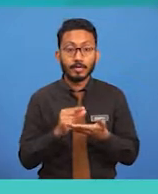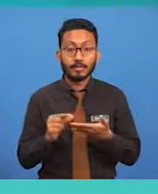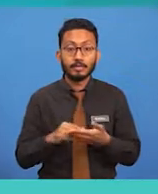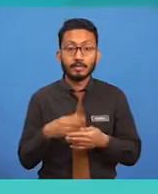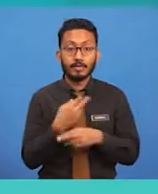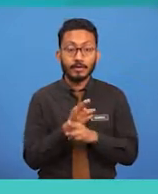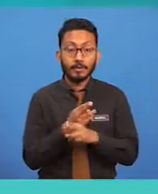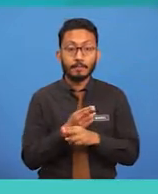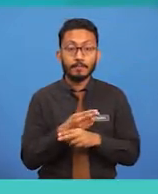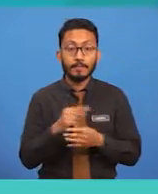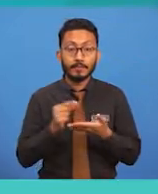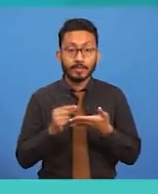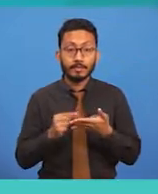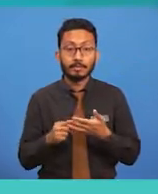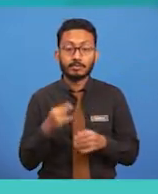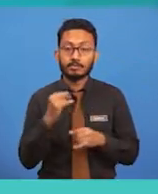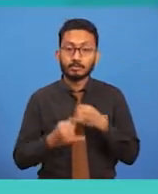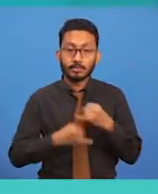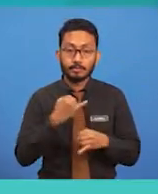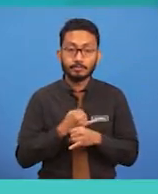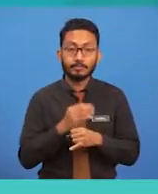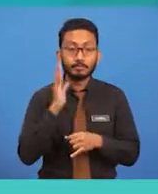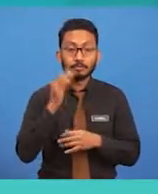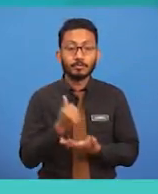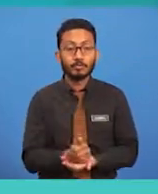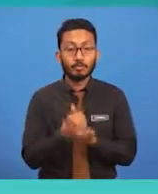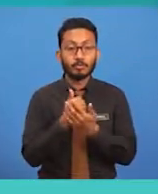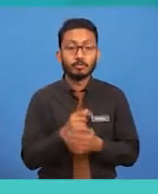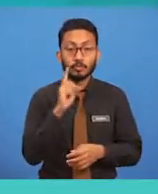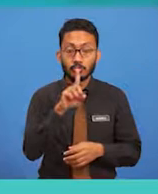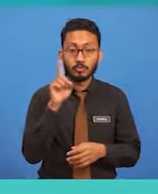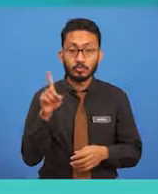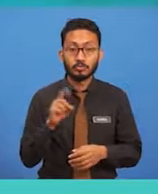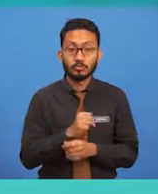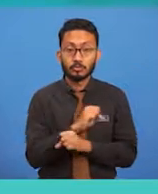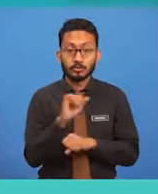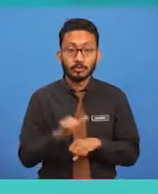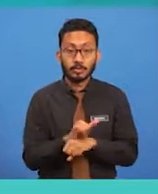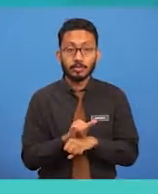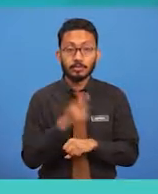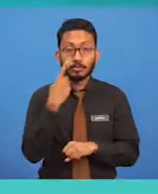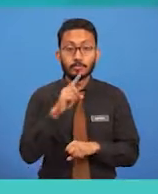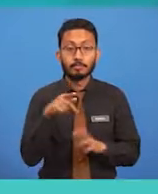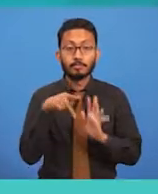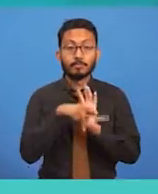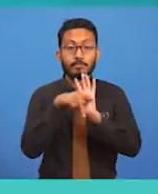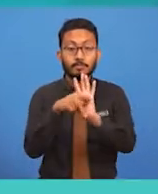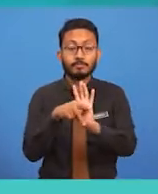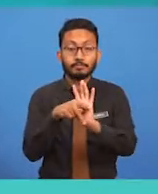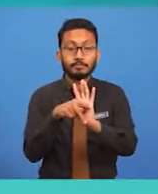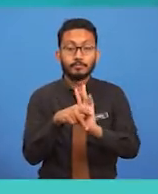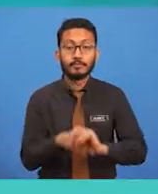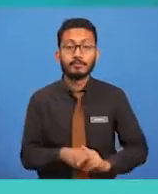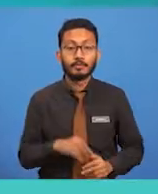berkualiti, akan membantu sesebuah syarikat korporat untuk mempamerkan